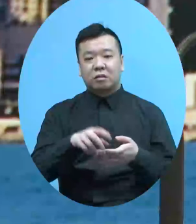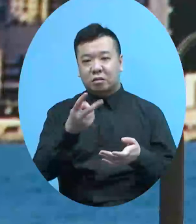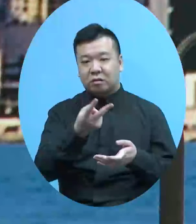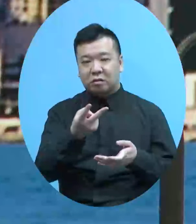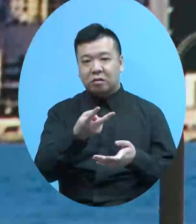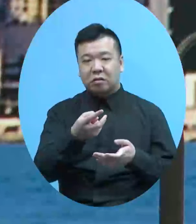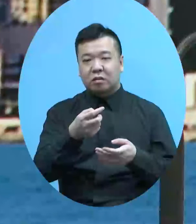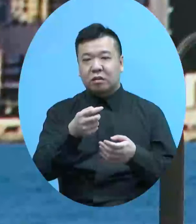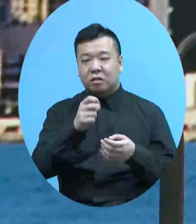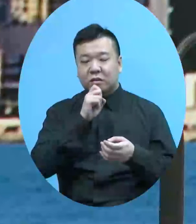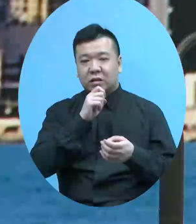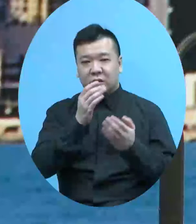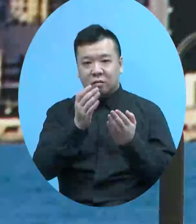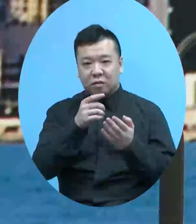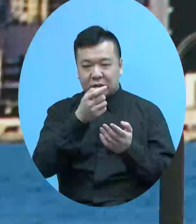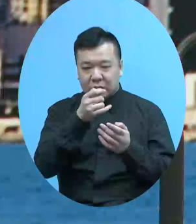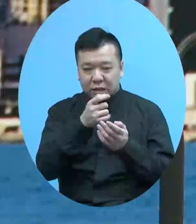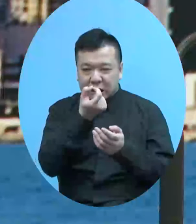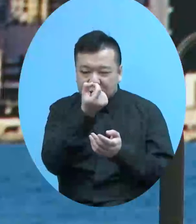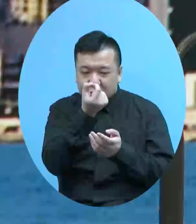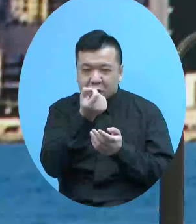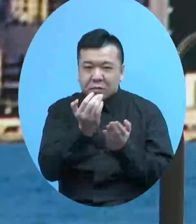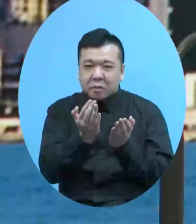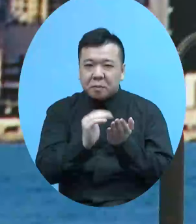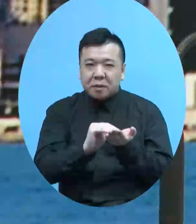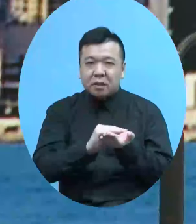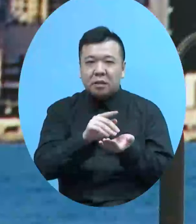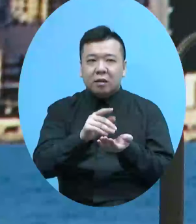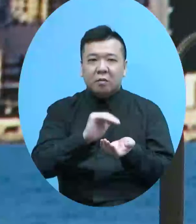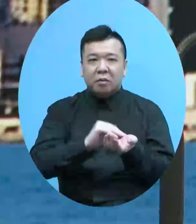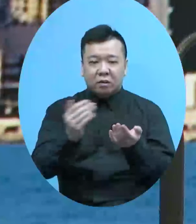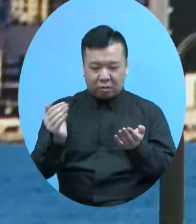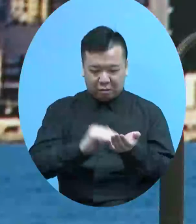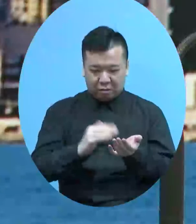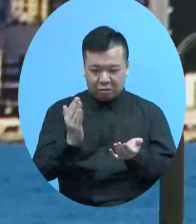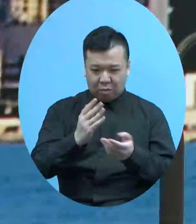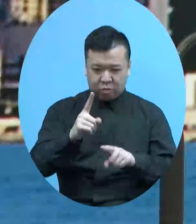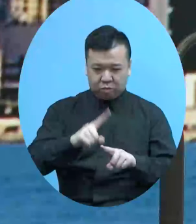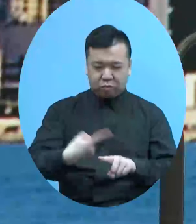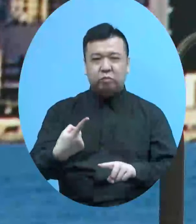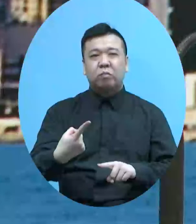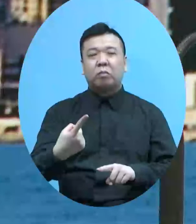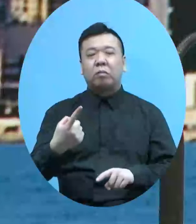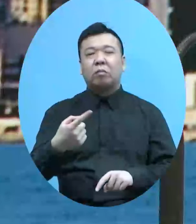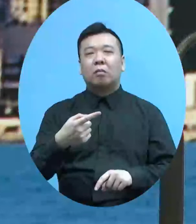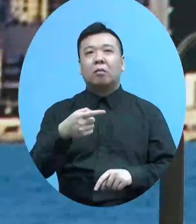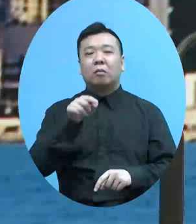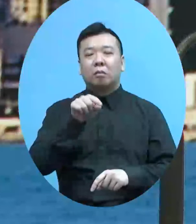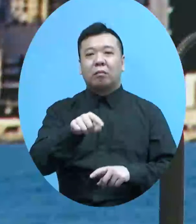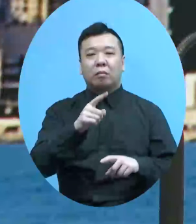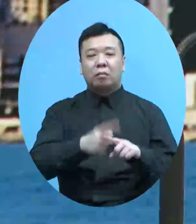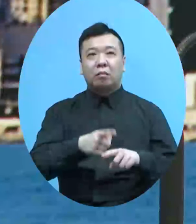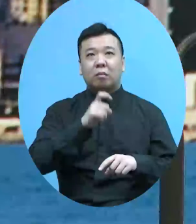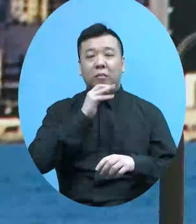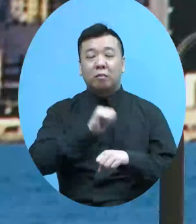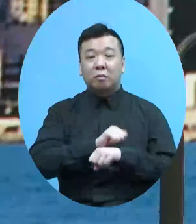兩位弱陽性的人士就病了現在都相隔快一個月了那變了會不會已經有一